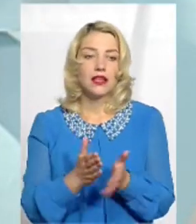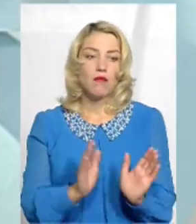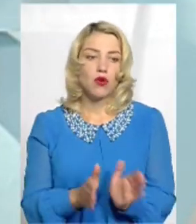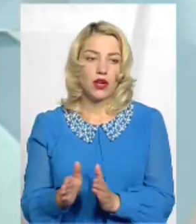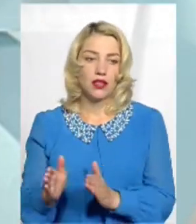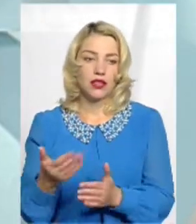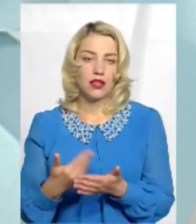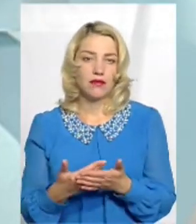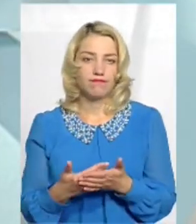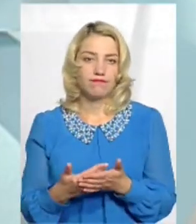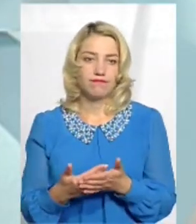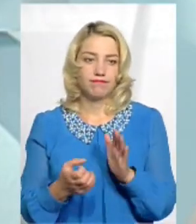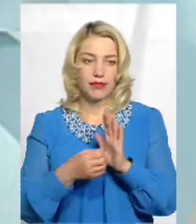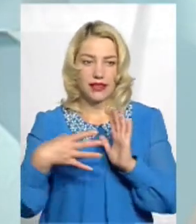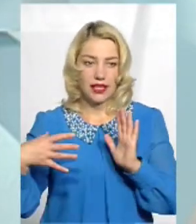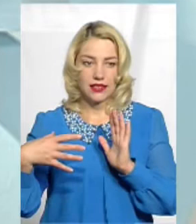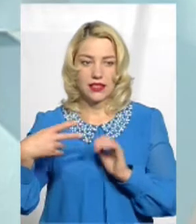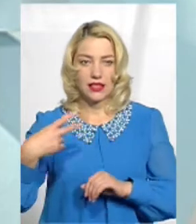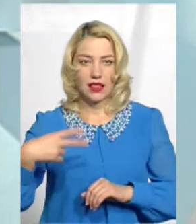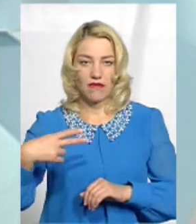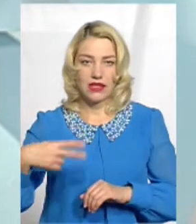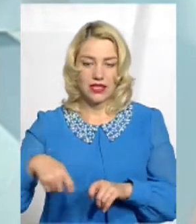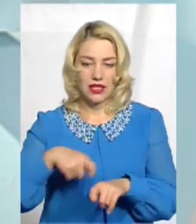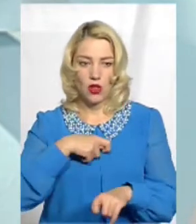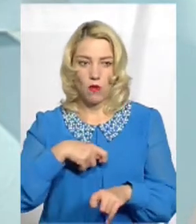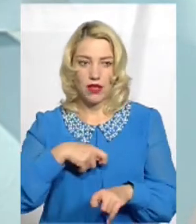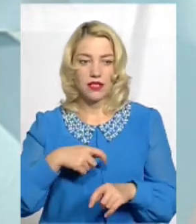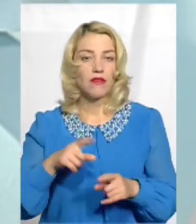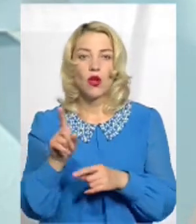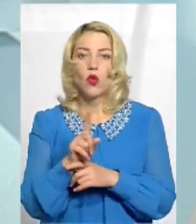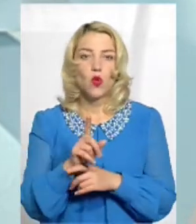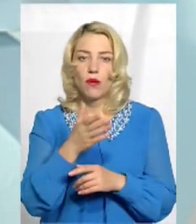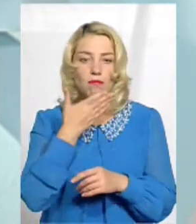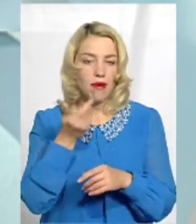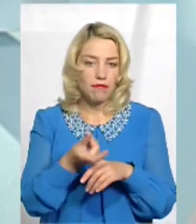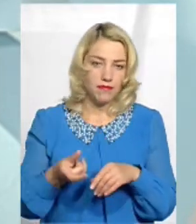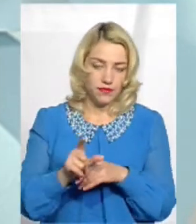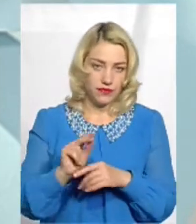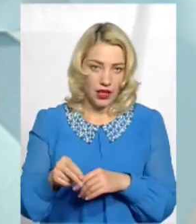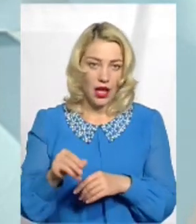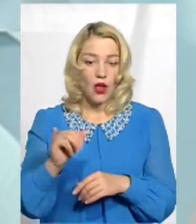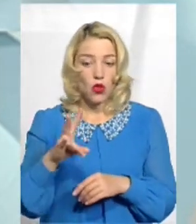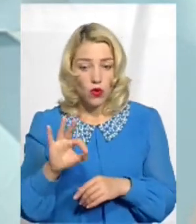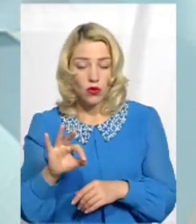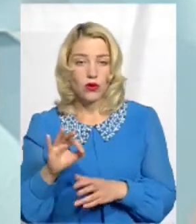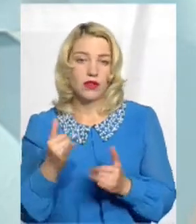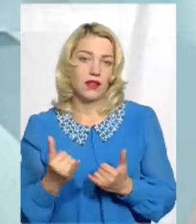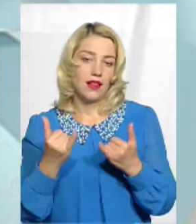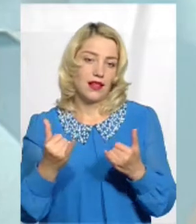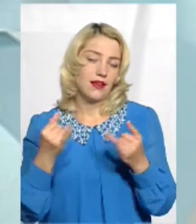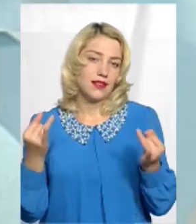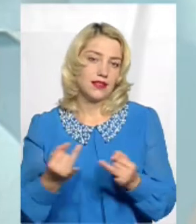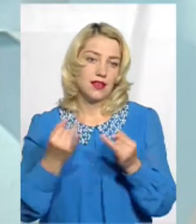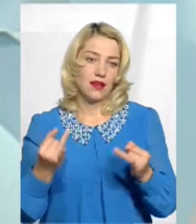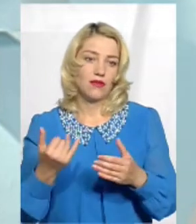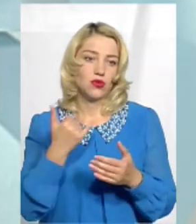порядка 15, десь до 20 кілометрів, тобто нормативи ніде не перевищені. Але от для цікавості, у нас майже